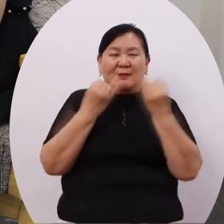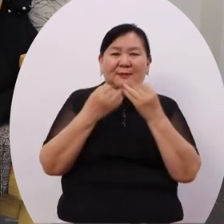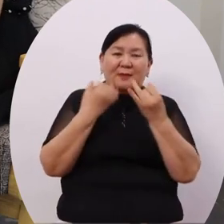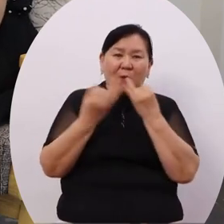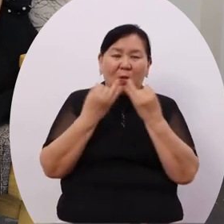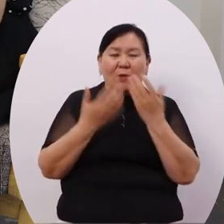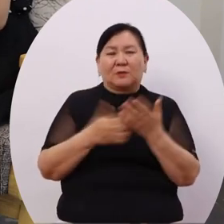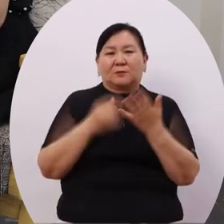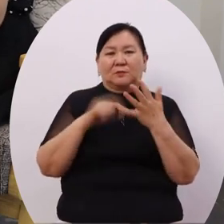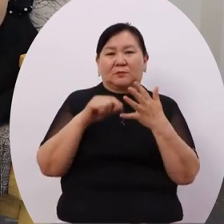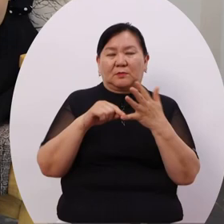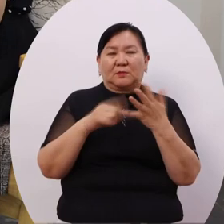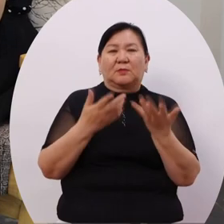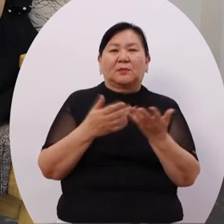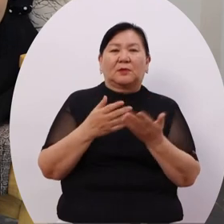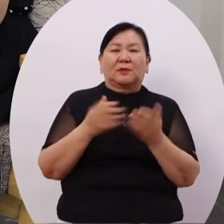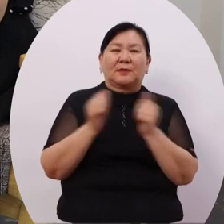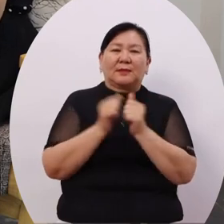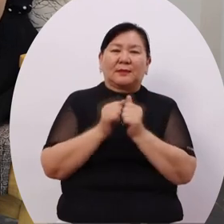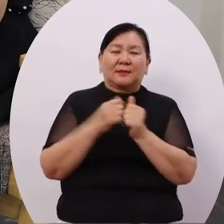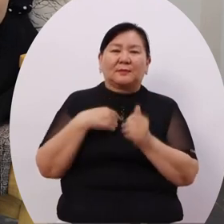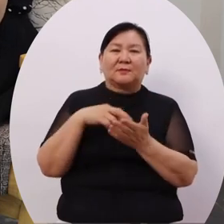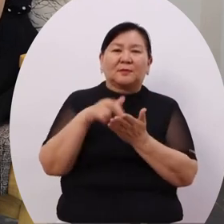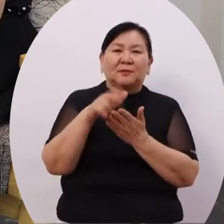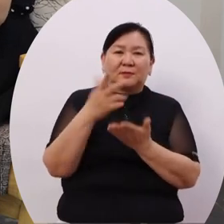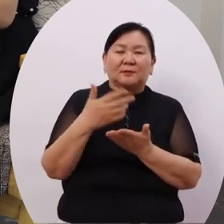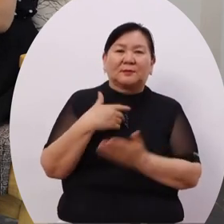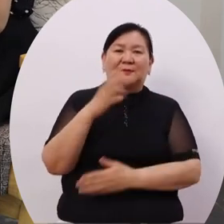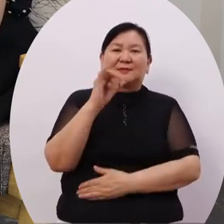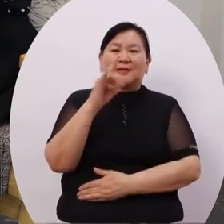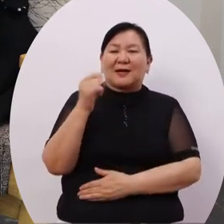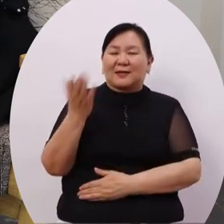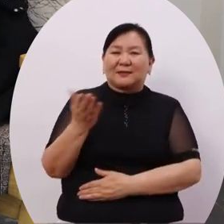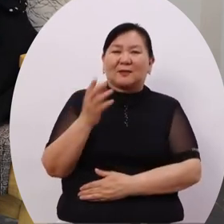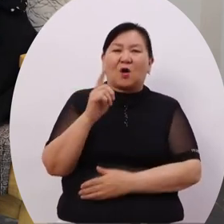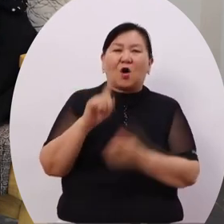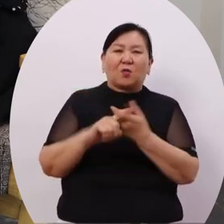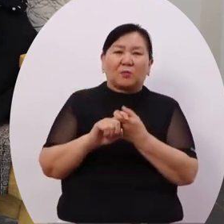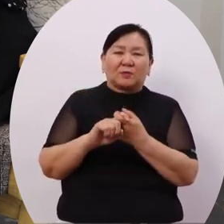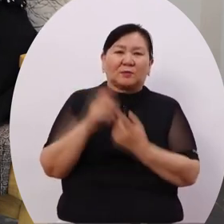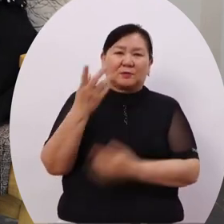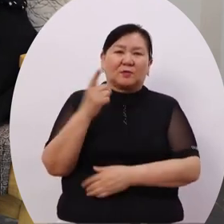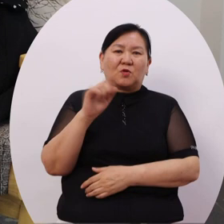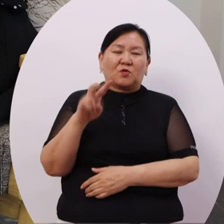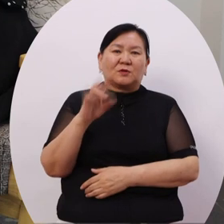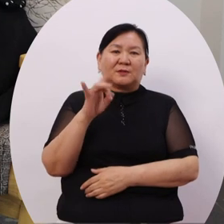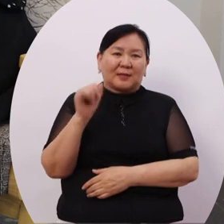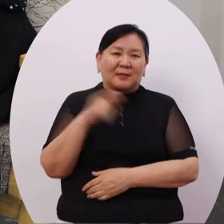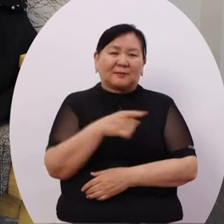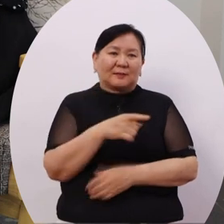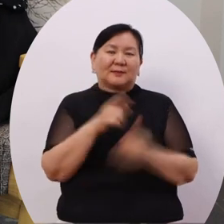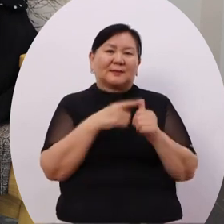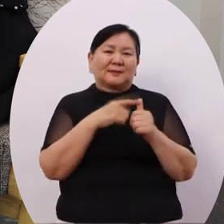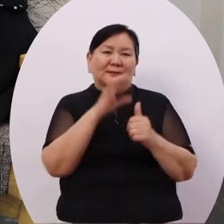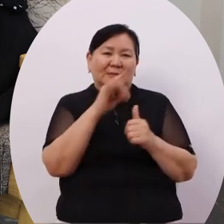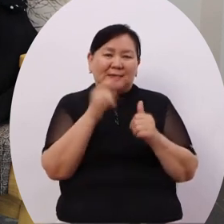хүмүүс хоорондоо ярилцаж гаргаж байгаа шүү дээ. Тэр дотор нь л найзынхаа нэр яваалсан багхгүй. За сараа энд тэр нэг холбоо нэр өгөхөд сараагийн нэр